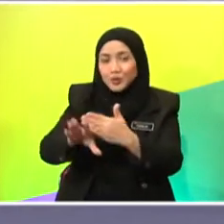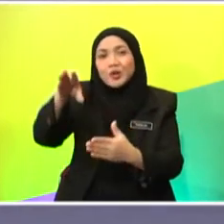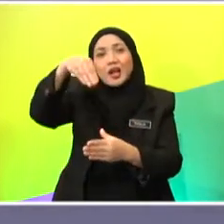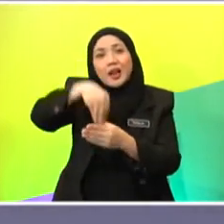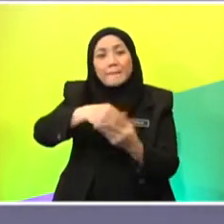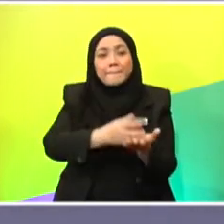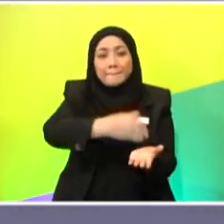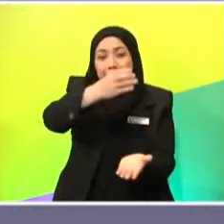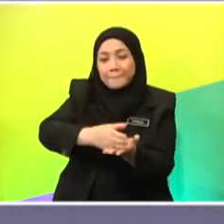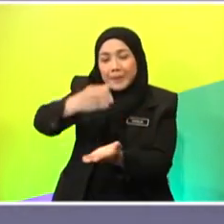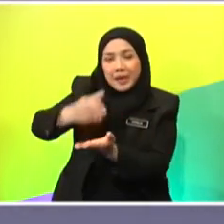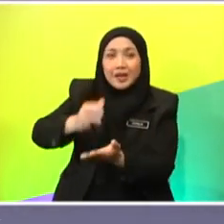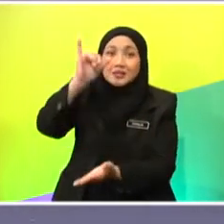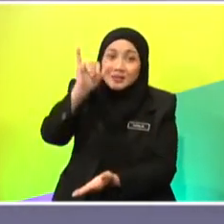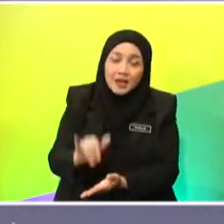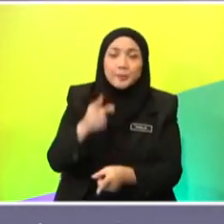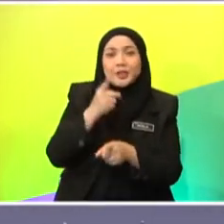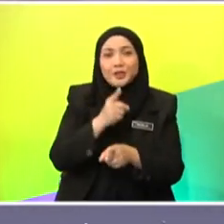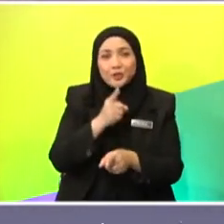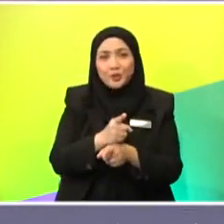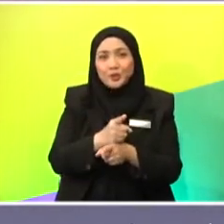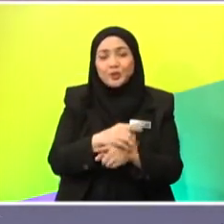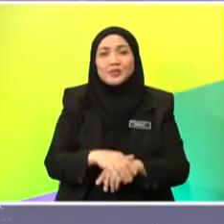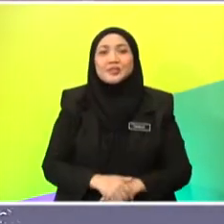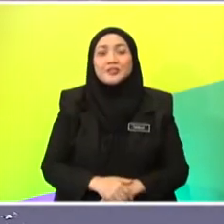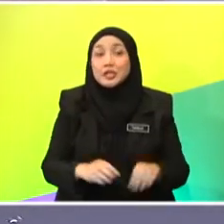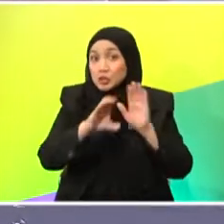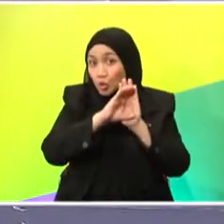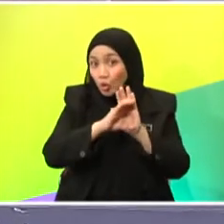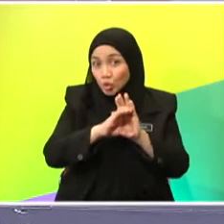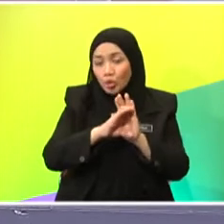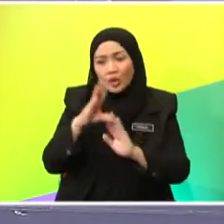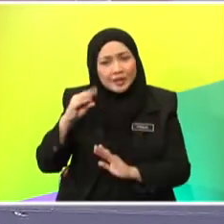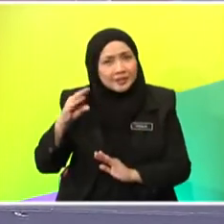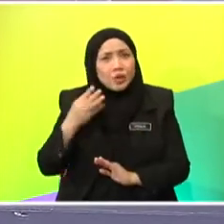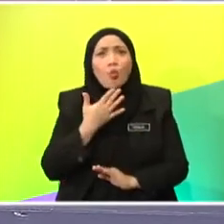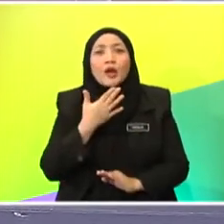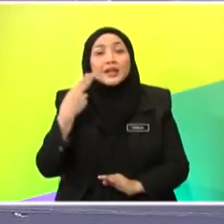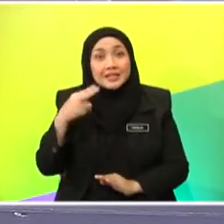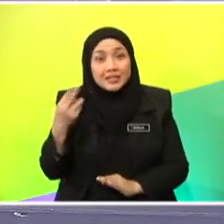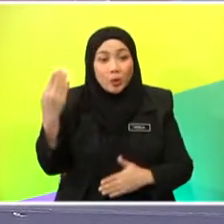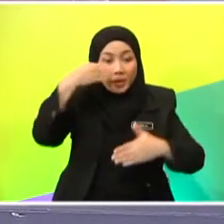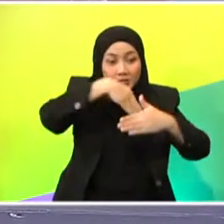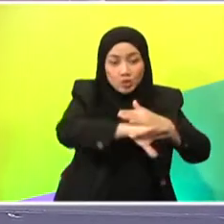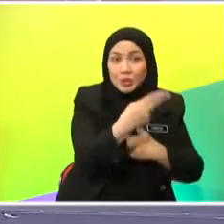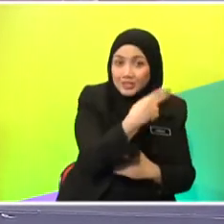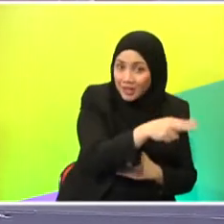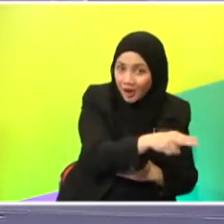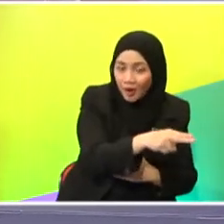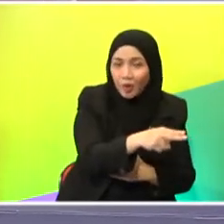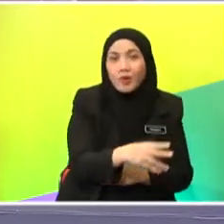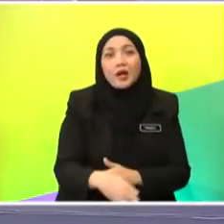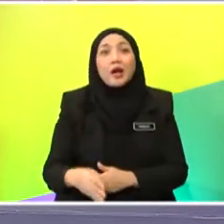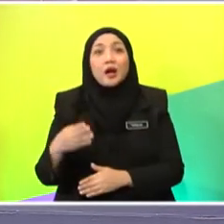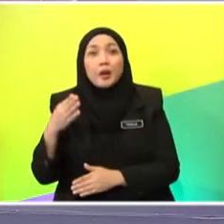Ski sebagai contoh tadi kapas berwarna hijau ke dalam balon berwarna hijau kapas berwarna biru ke